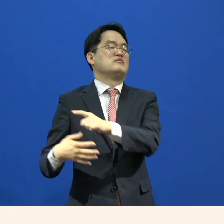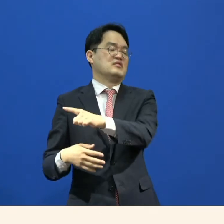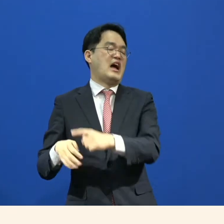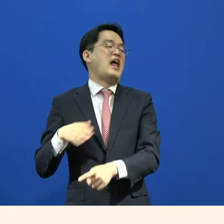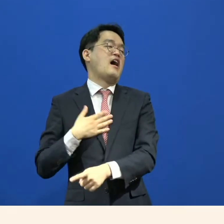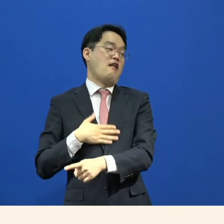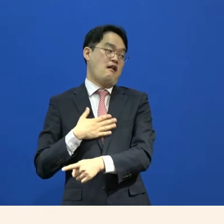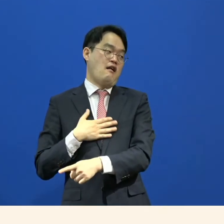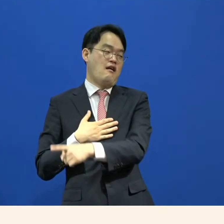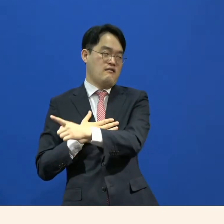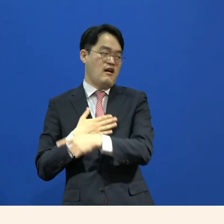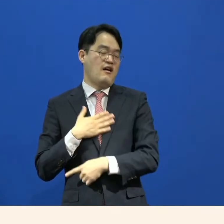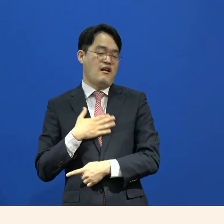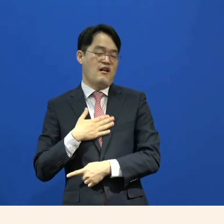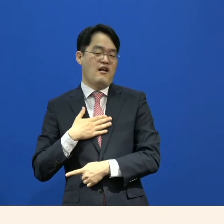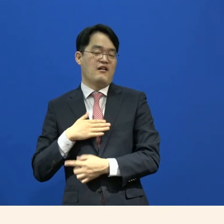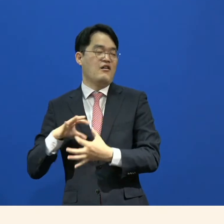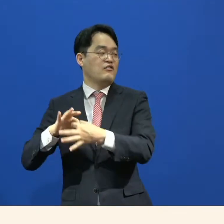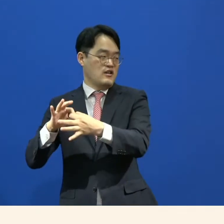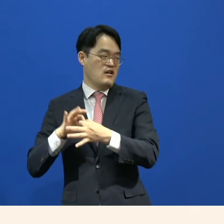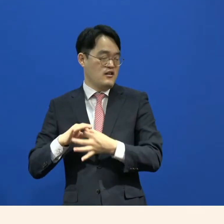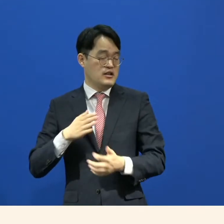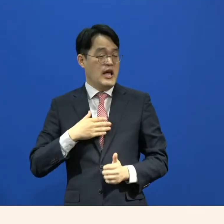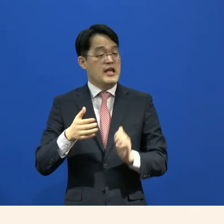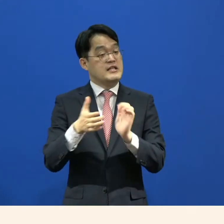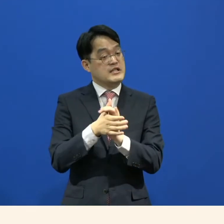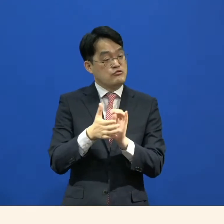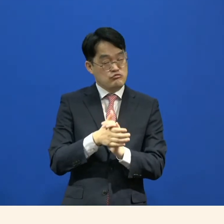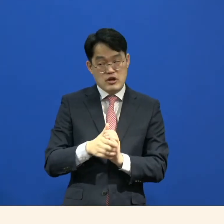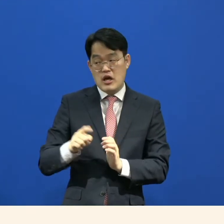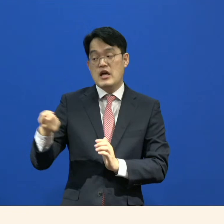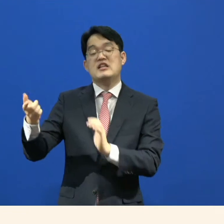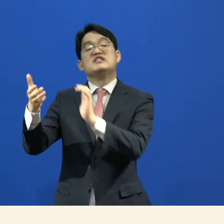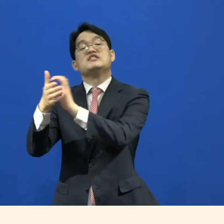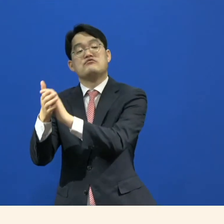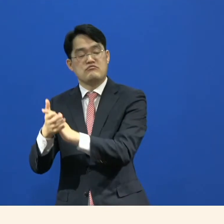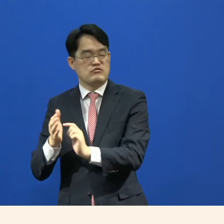만난 것을, 내 친구의 친구가 유명한 사람이라고.